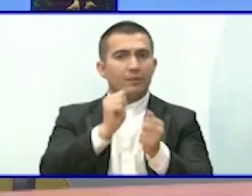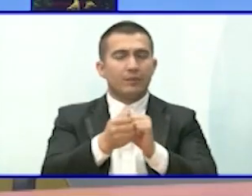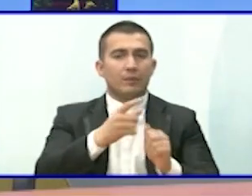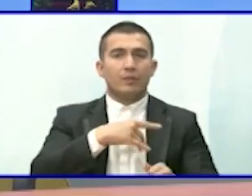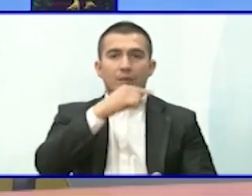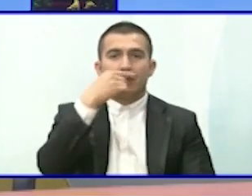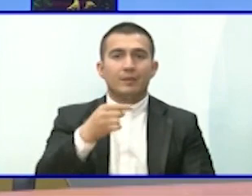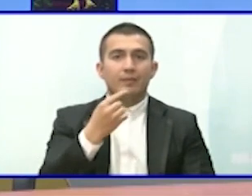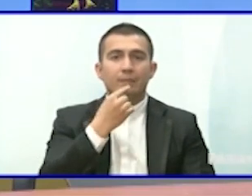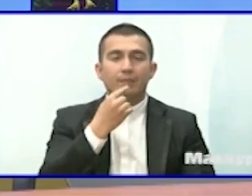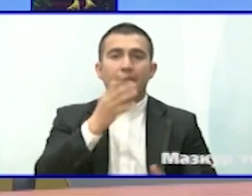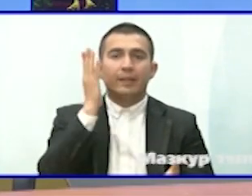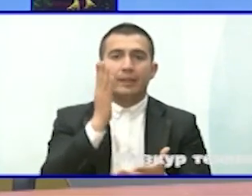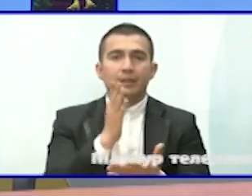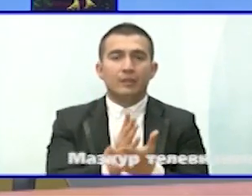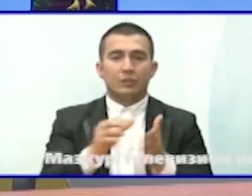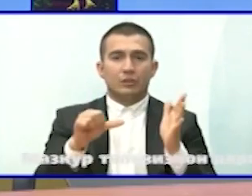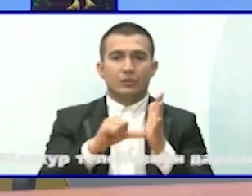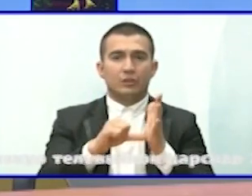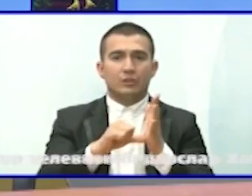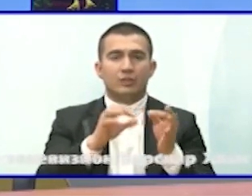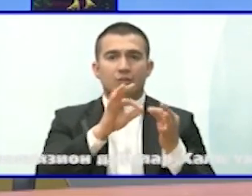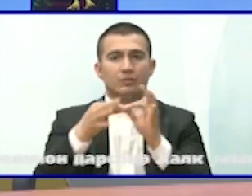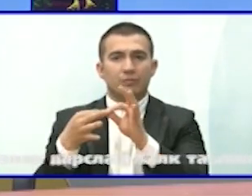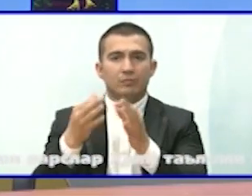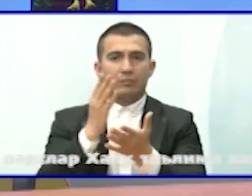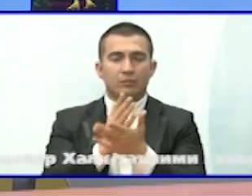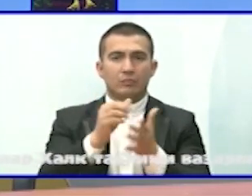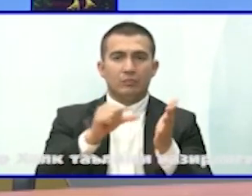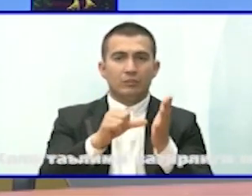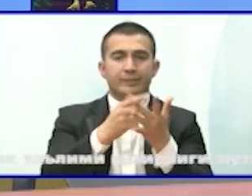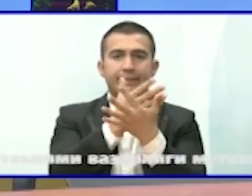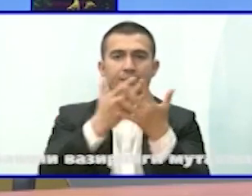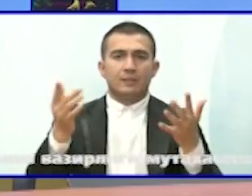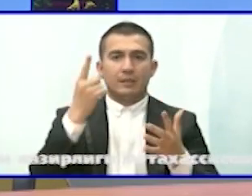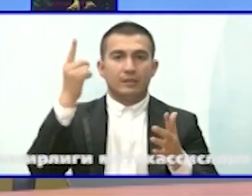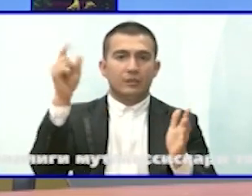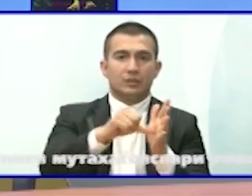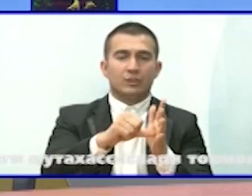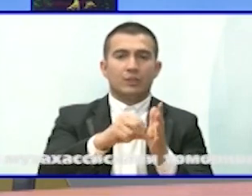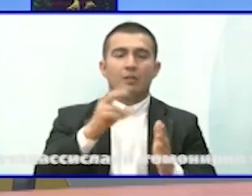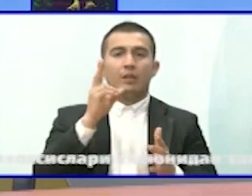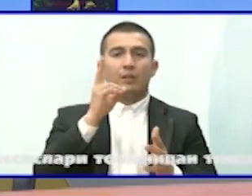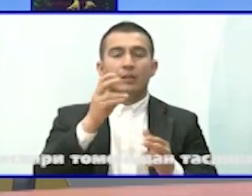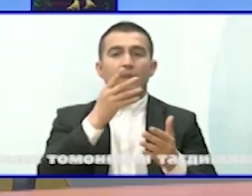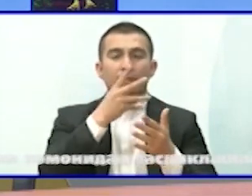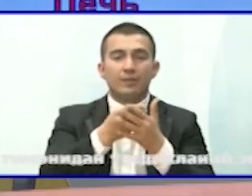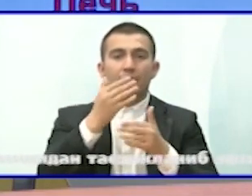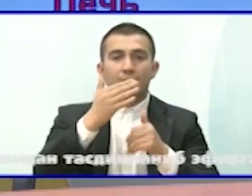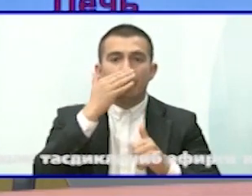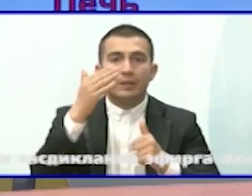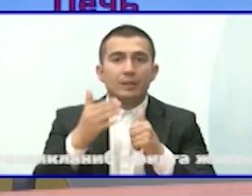русском языке есть 6 падежей обратите внимание падежи имён